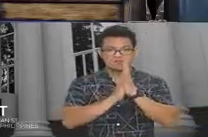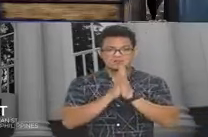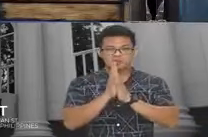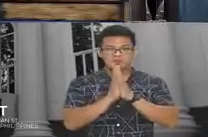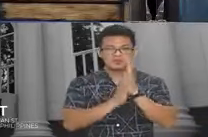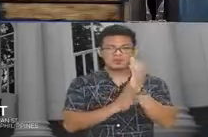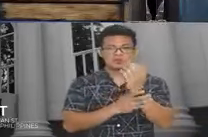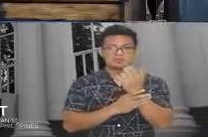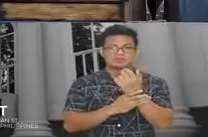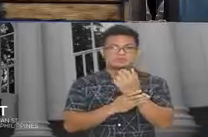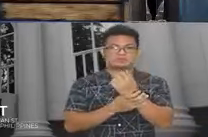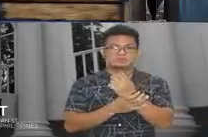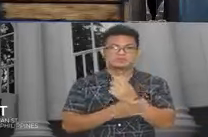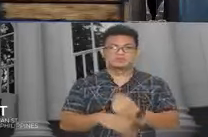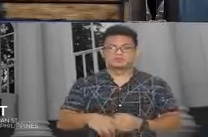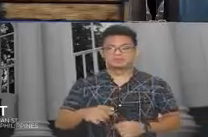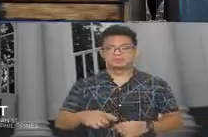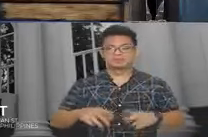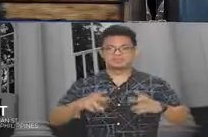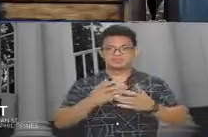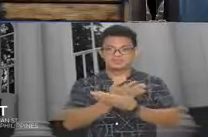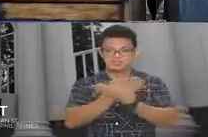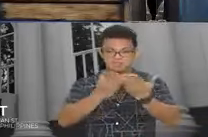Huwag mo kitawa, hindi mo mo kasabutan eh.